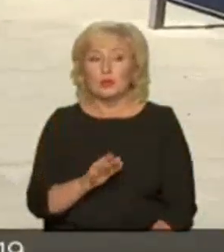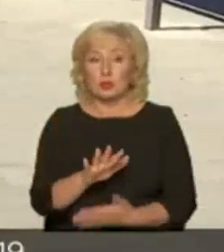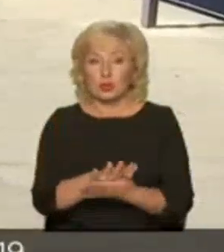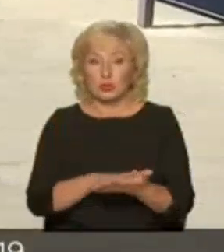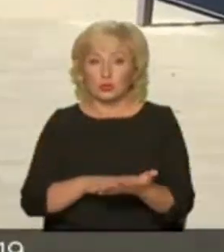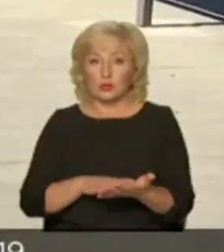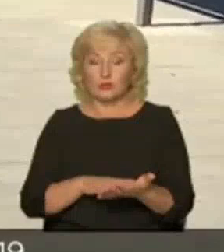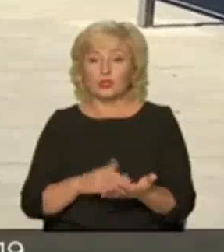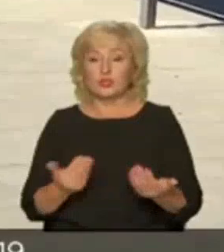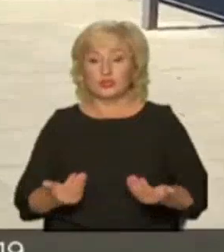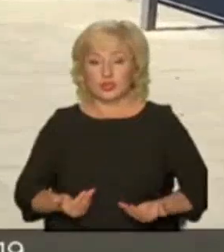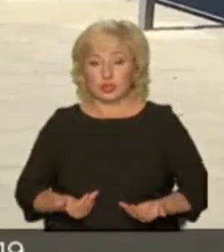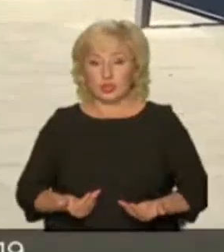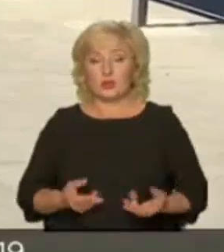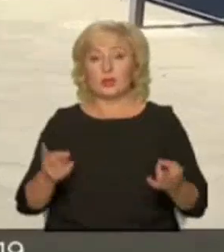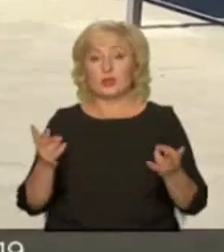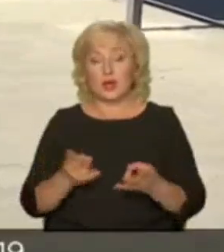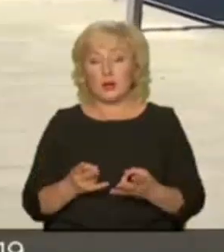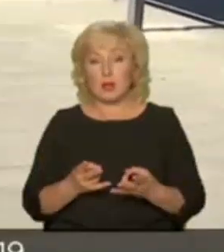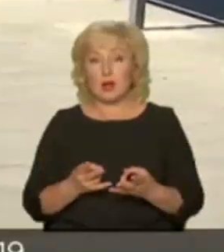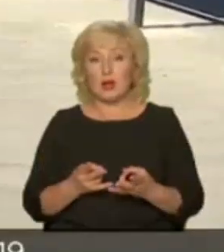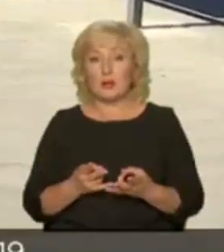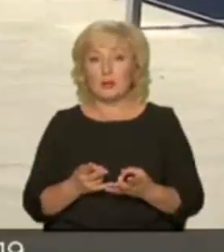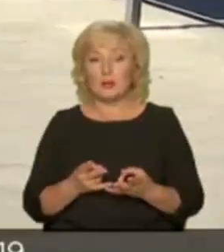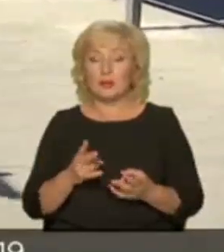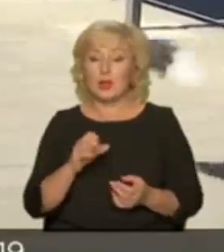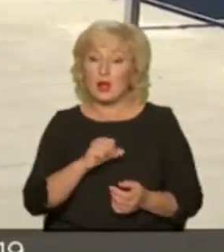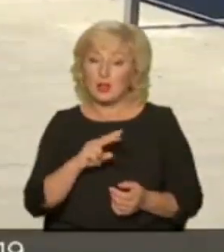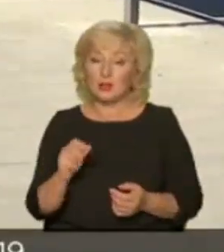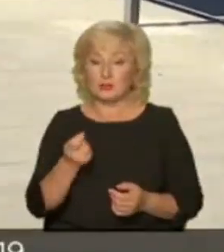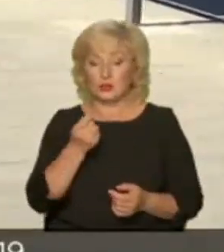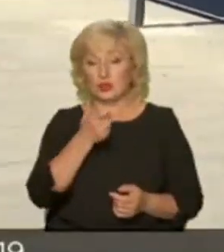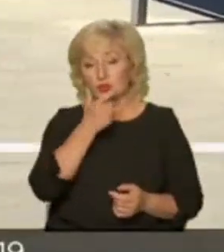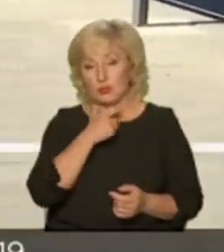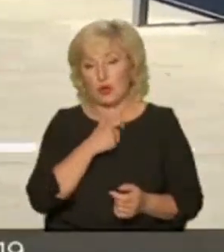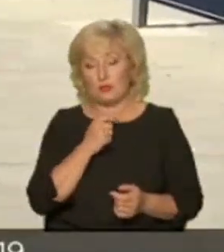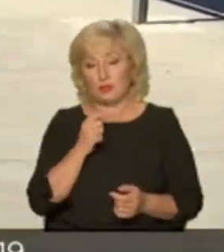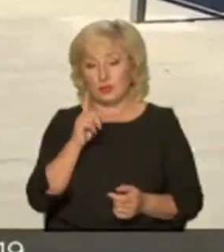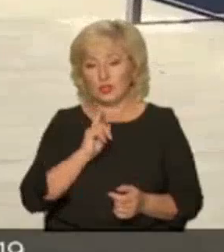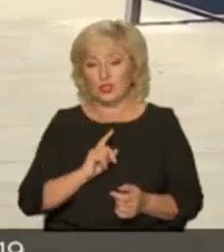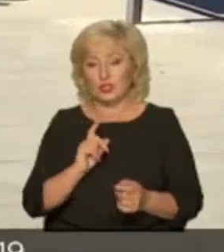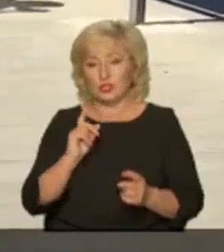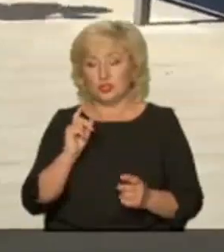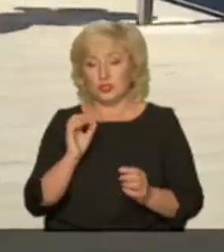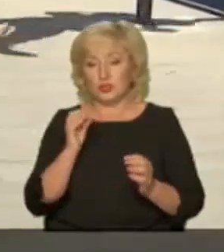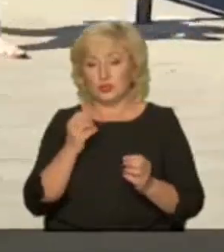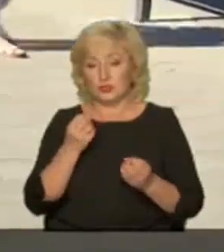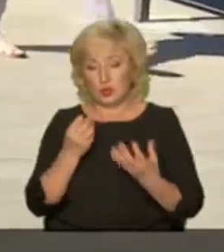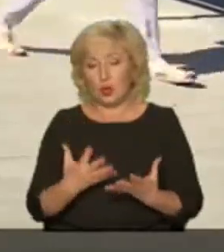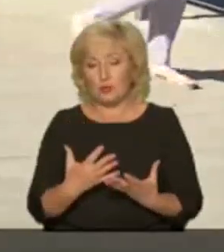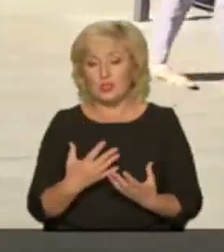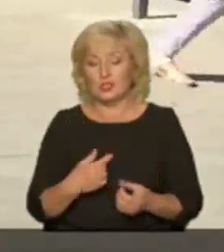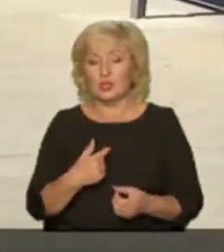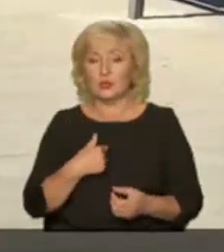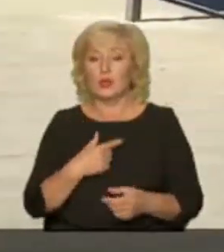продовжувати жити треба, але ну трошки скромніше. А ти ходиш зараз на тусовки? Ну, у мене дуже